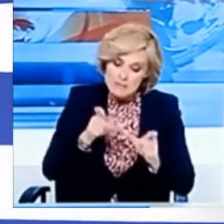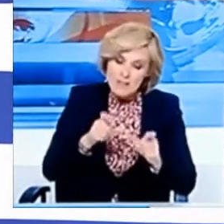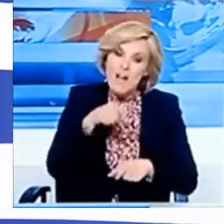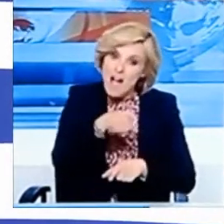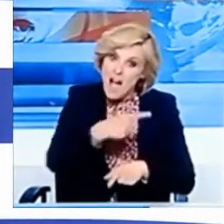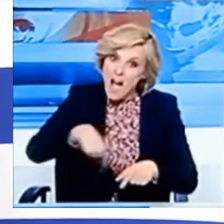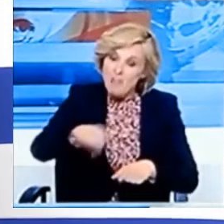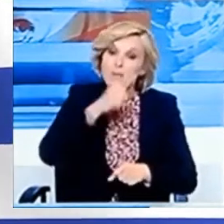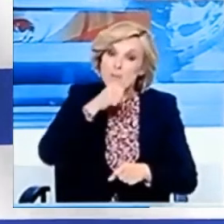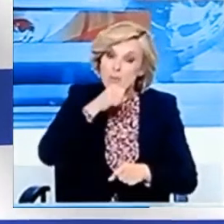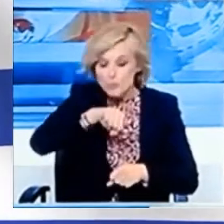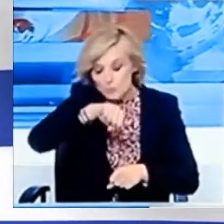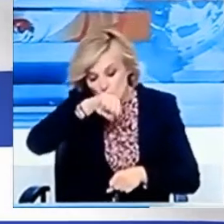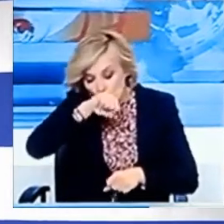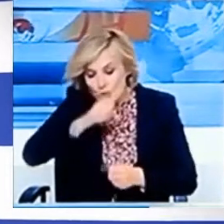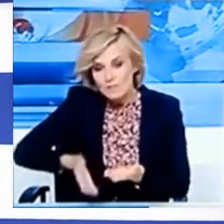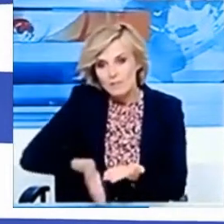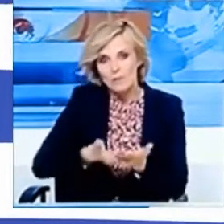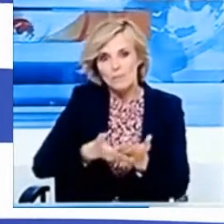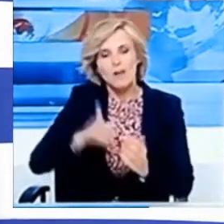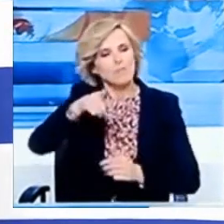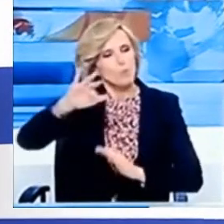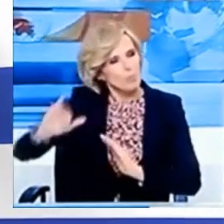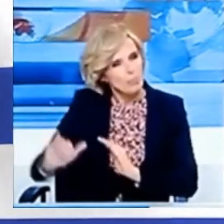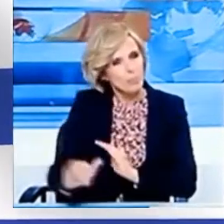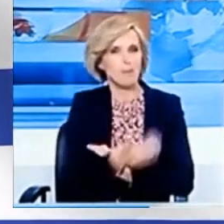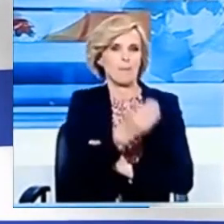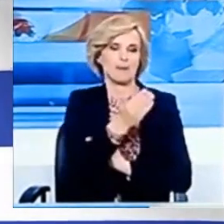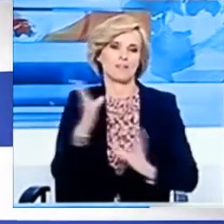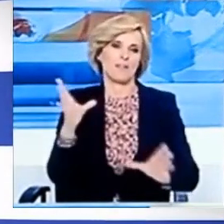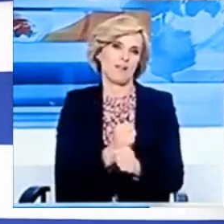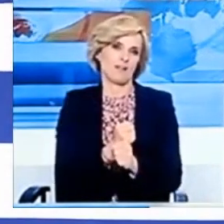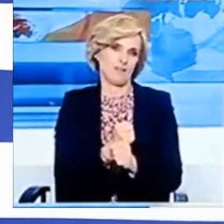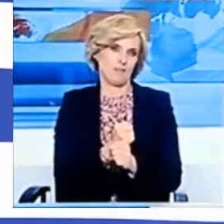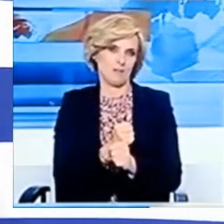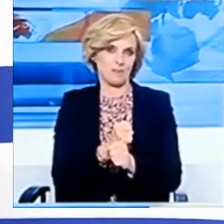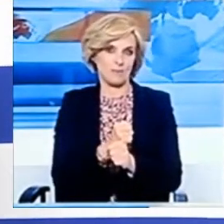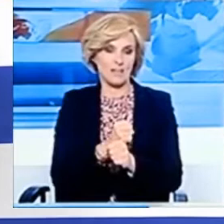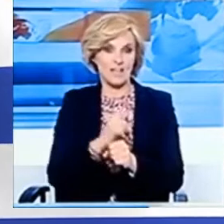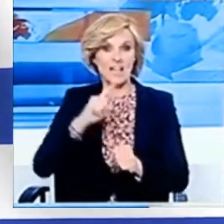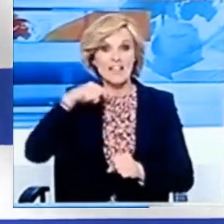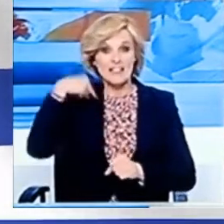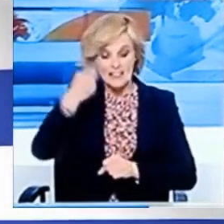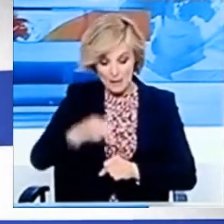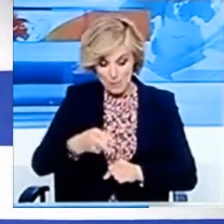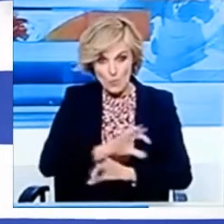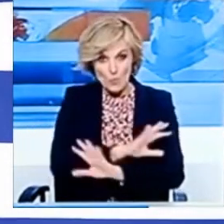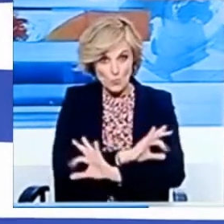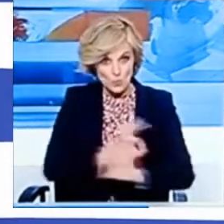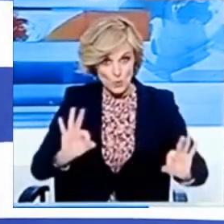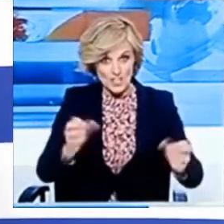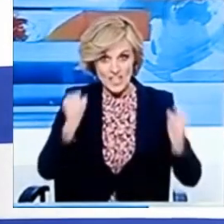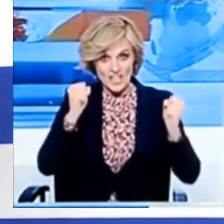χρωστάμε. Η κρίση θα περάσει. Και από την πρώτη στιγμή της επόμενης μέρας όλοι θα